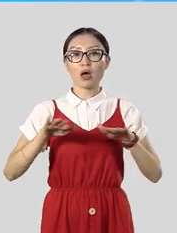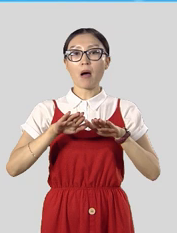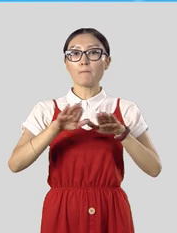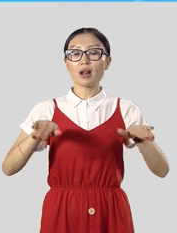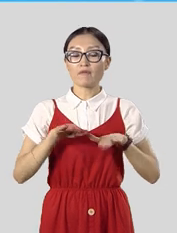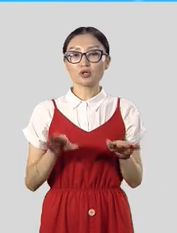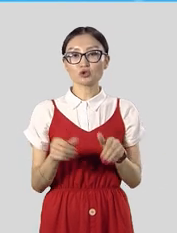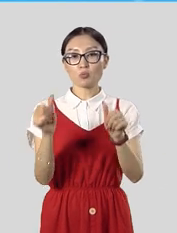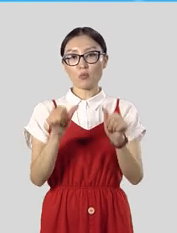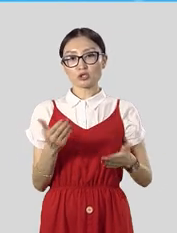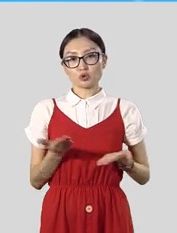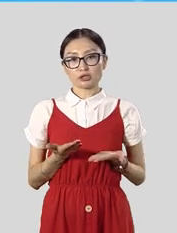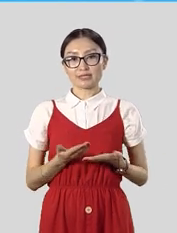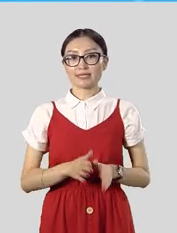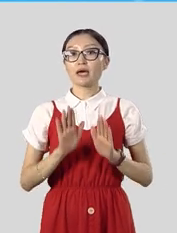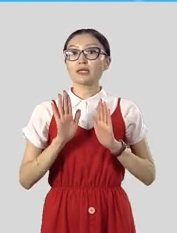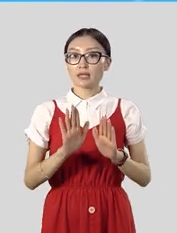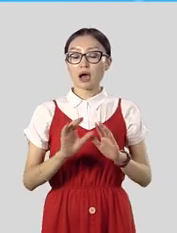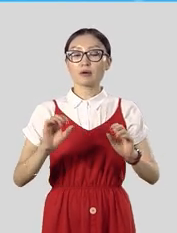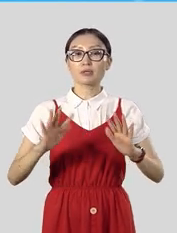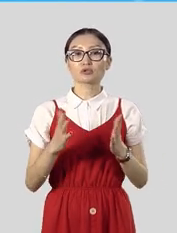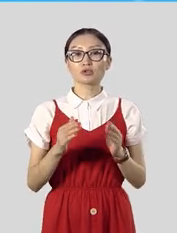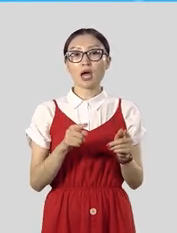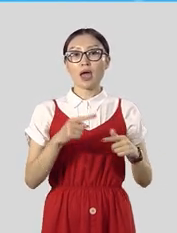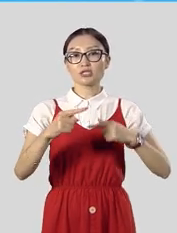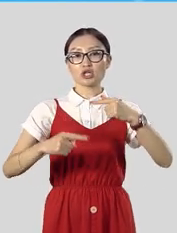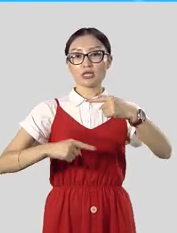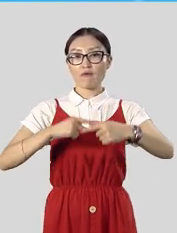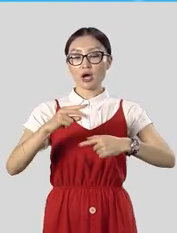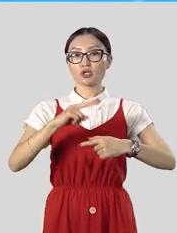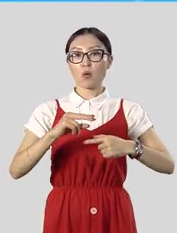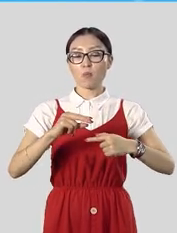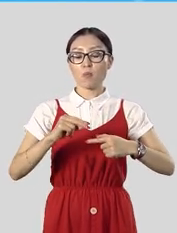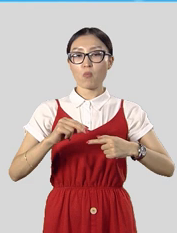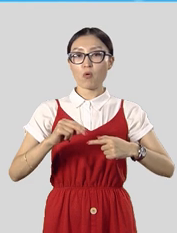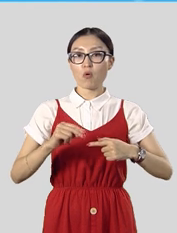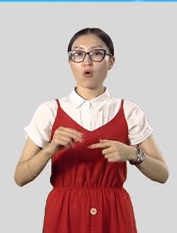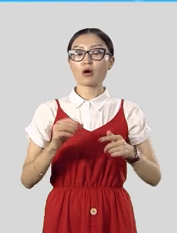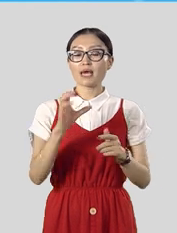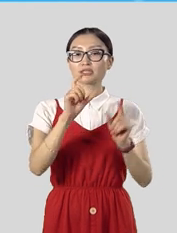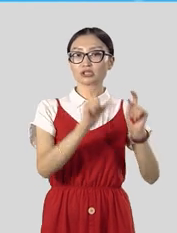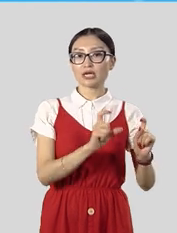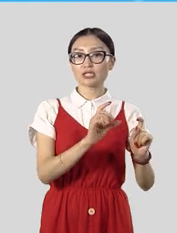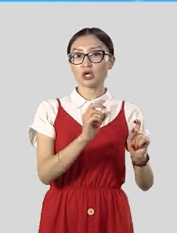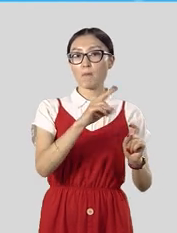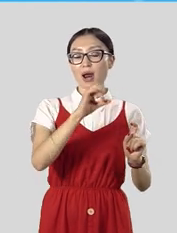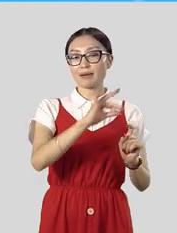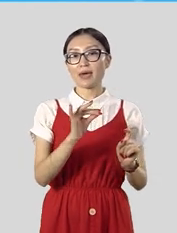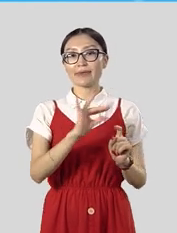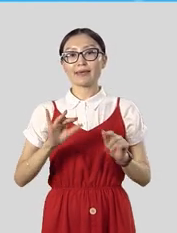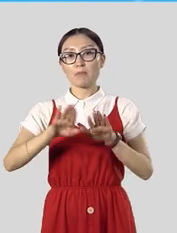Таким образом, у сифоидных медуз происходит чередование поколений – сидячих полипов и плавающих